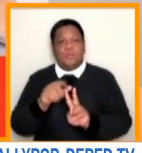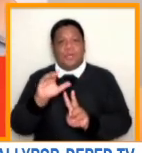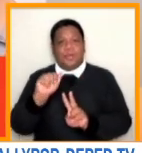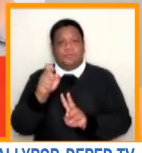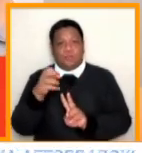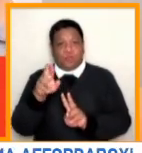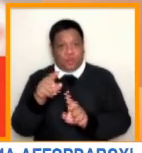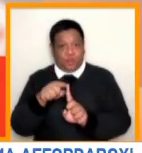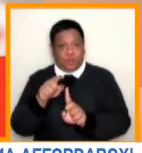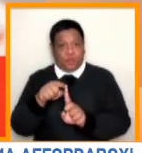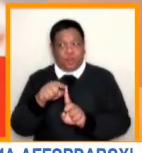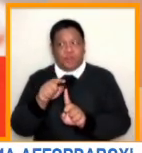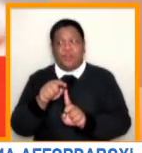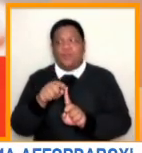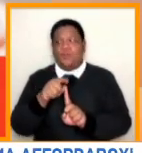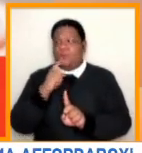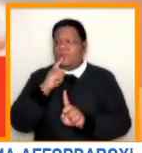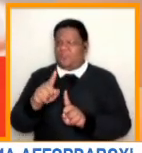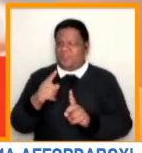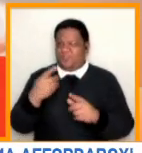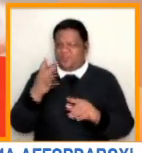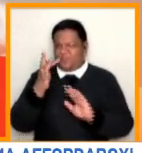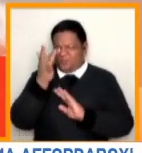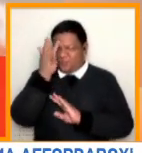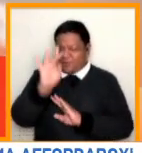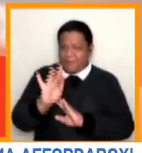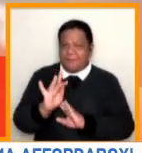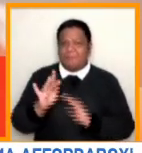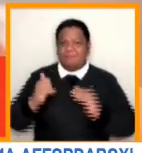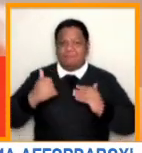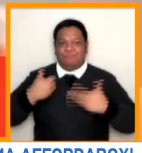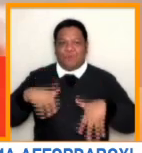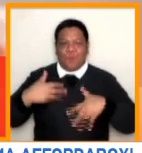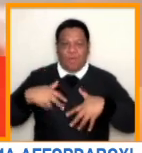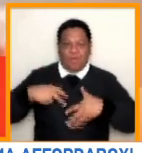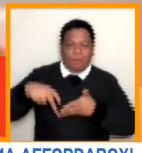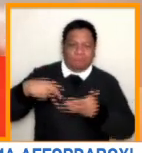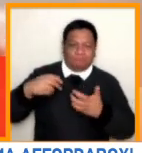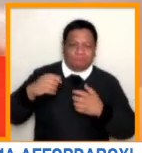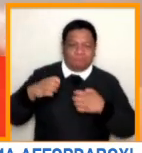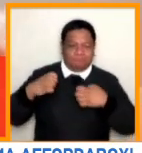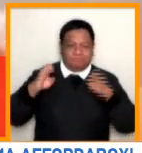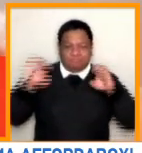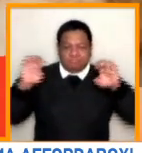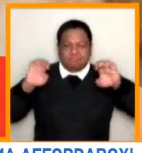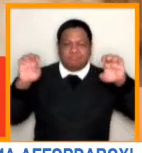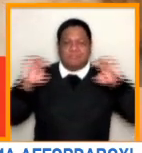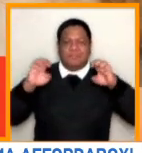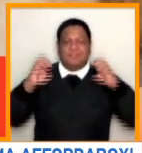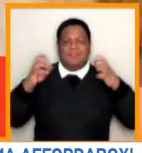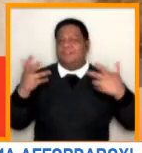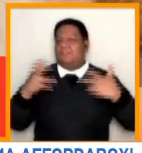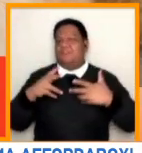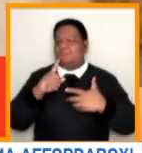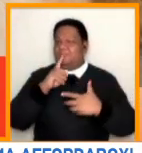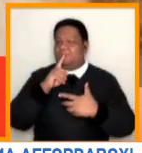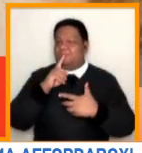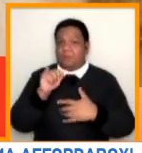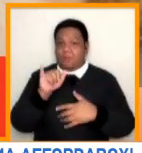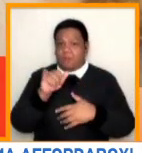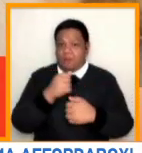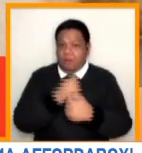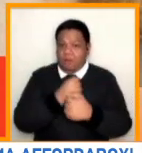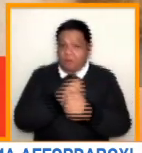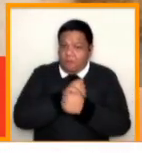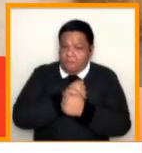charming, energetic, at may personality daw. Kaya kung ikaw ay maalaga at mapagmahal na fur parent, ay i-message mo lang daw, Maring